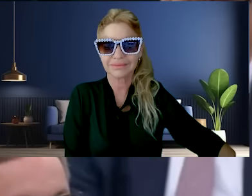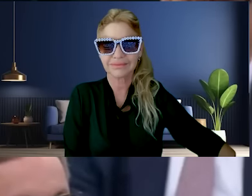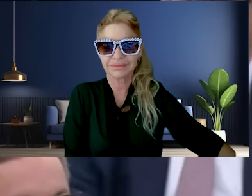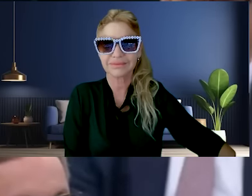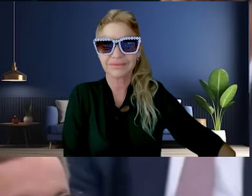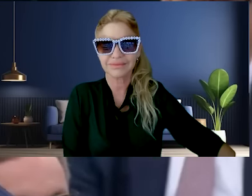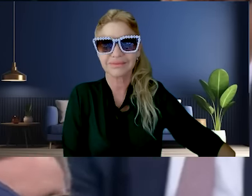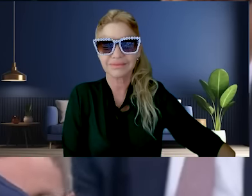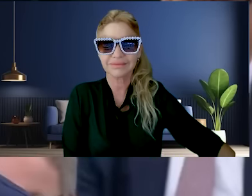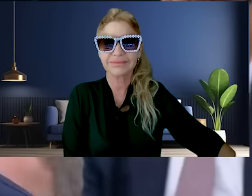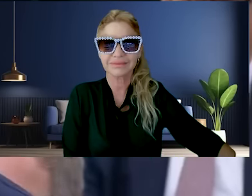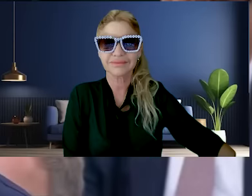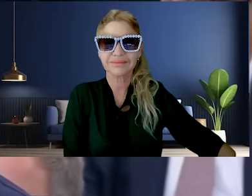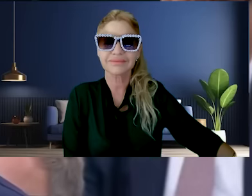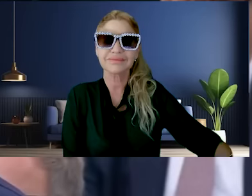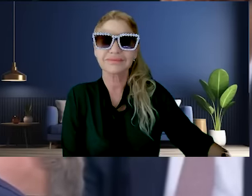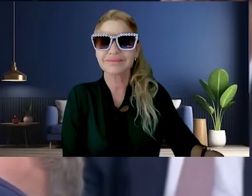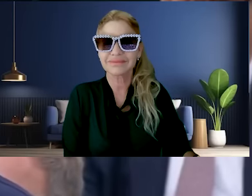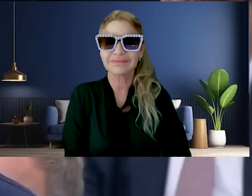Összességében, elnök asszony,